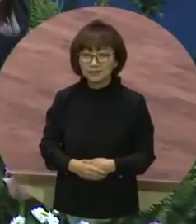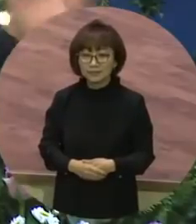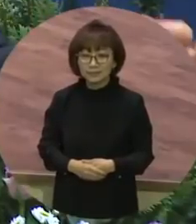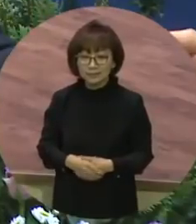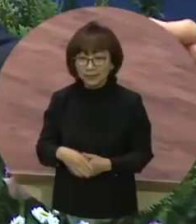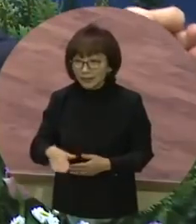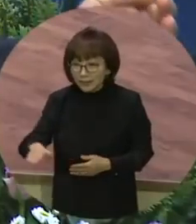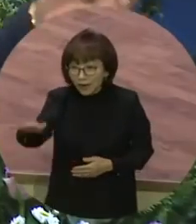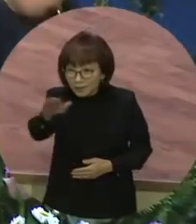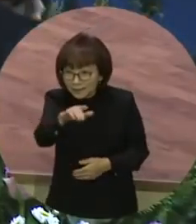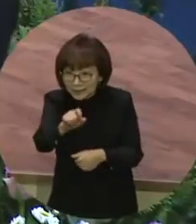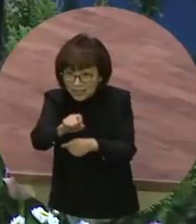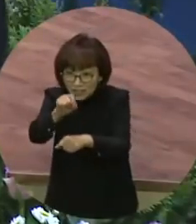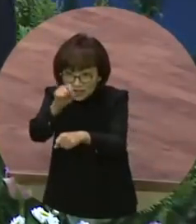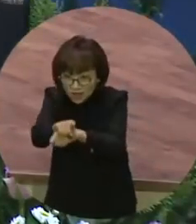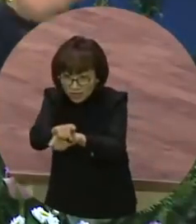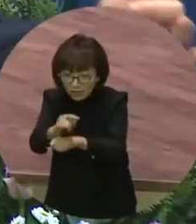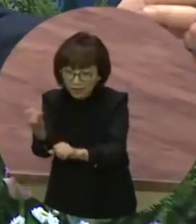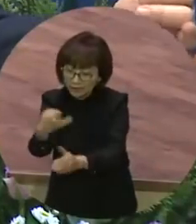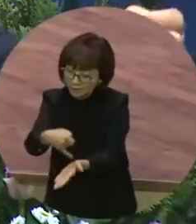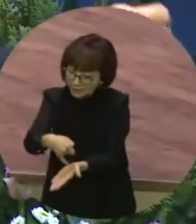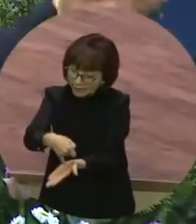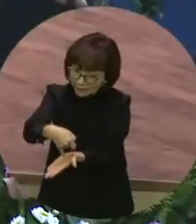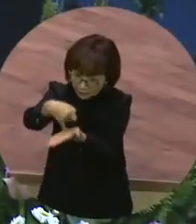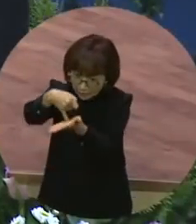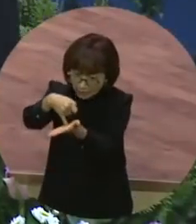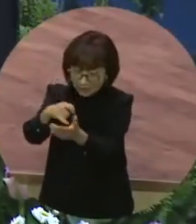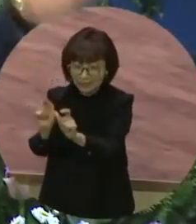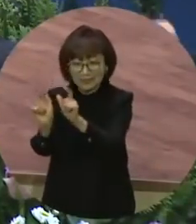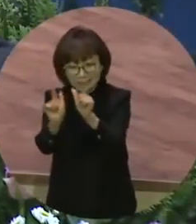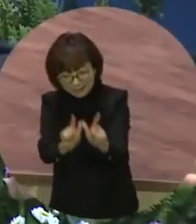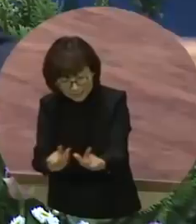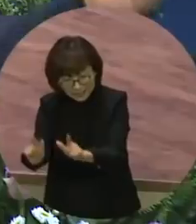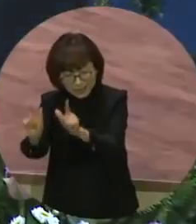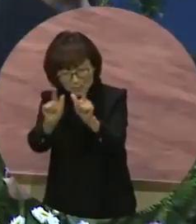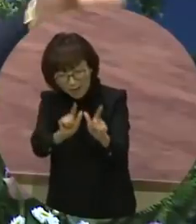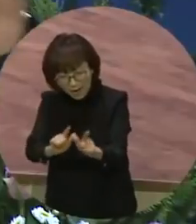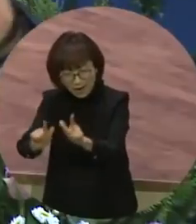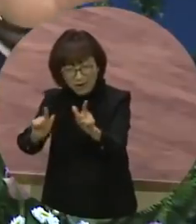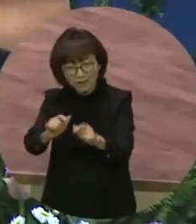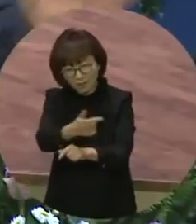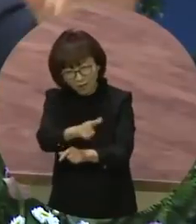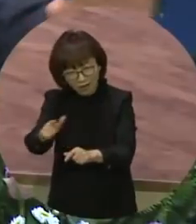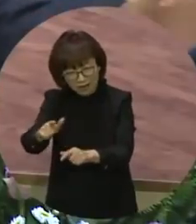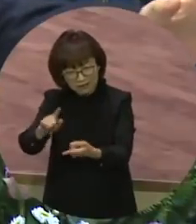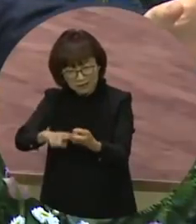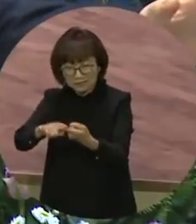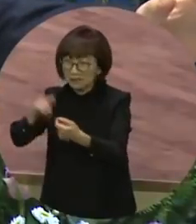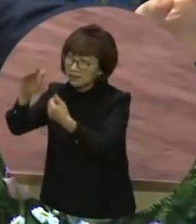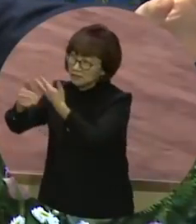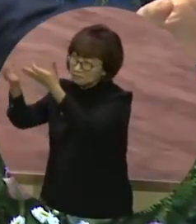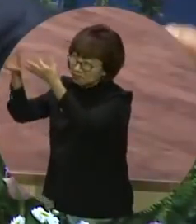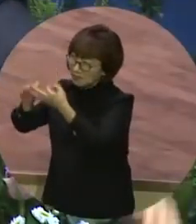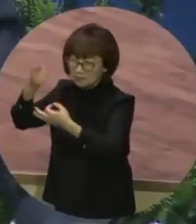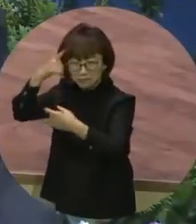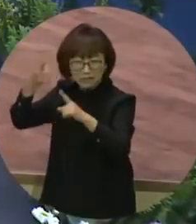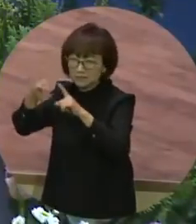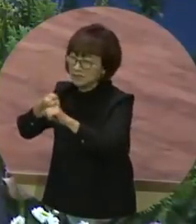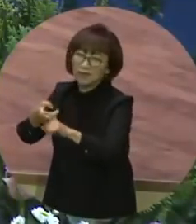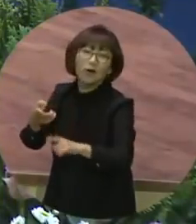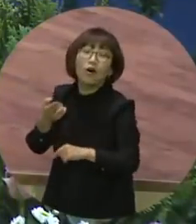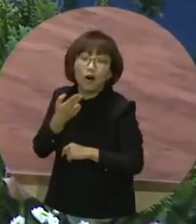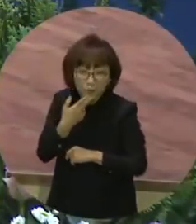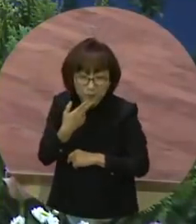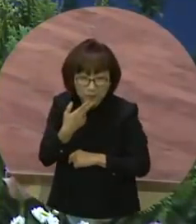사람의 인격이나 그 사람의 무슨 삶이나 그 사람의 사생활이나 그 사람의 이런 거 별 관심이 없어요. 아시겠어요?